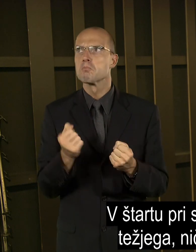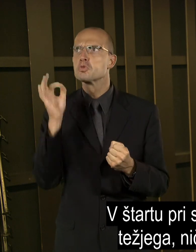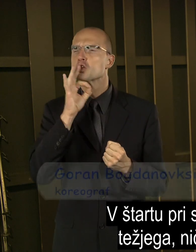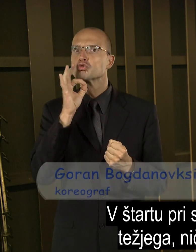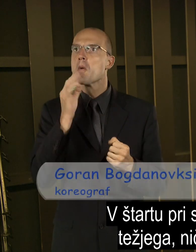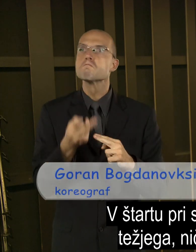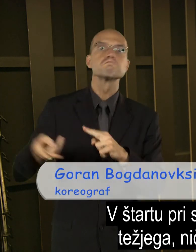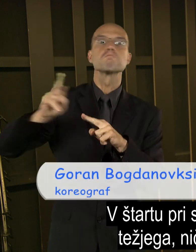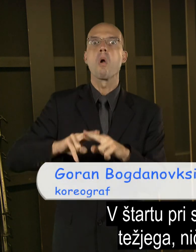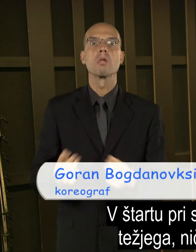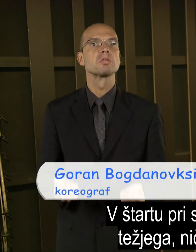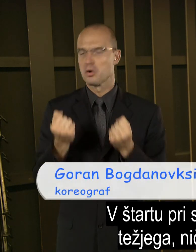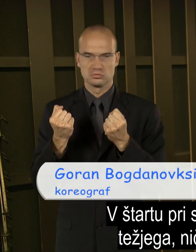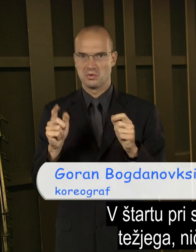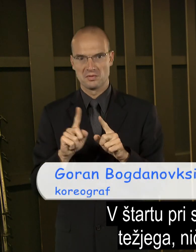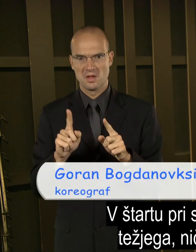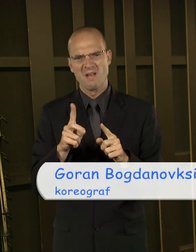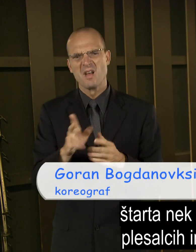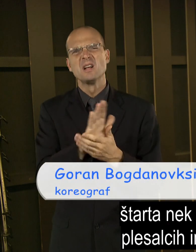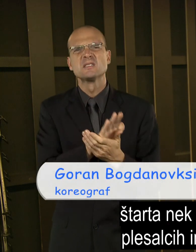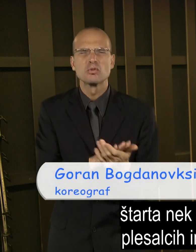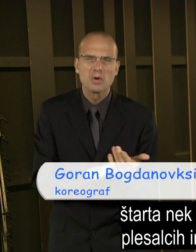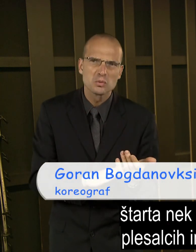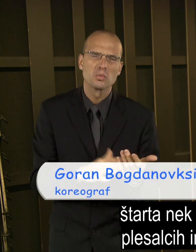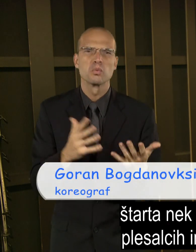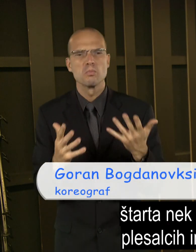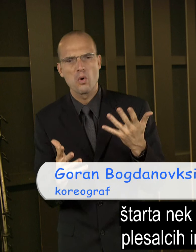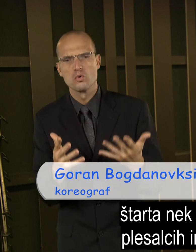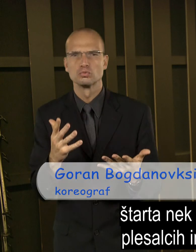nič težjega, nič ni bilo težko, razen mogoče v štartu nek